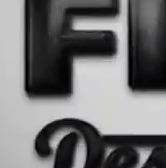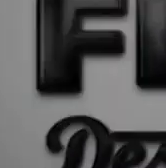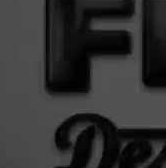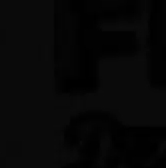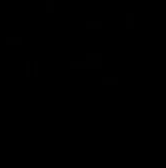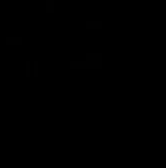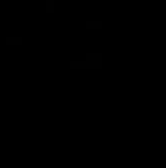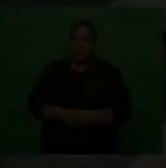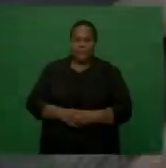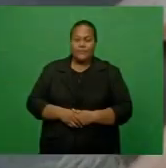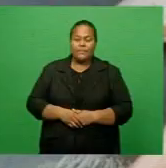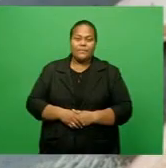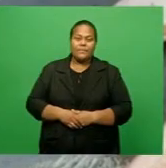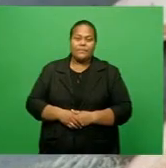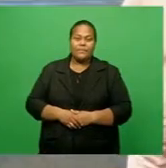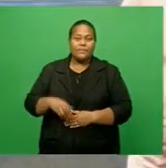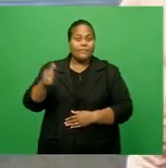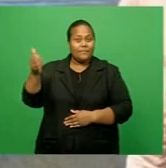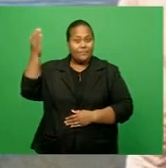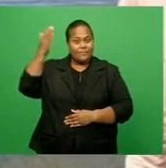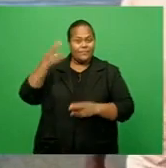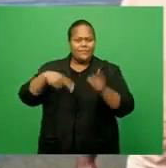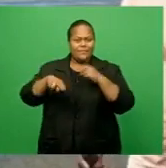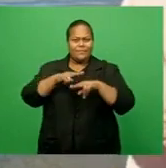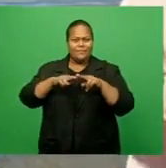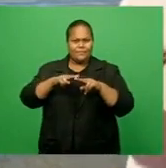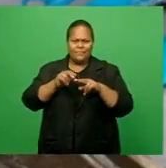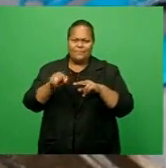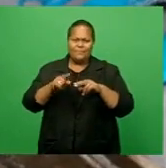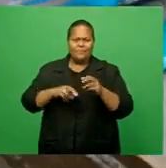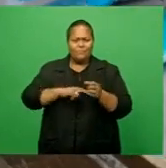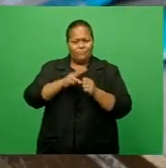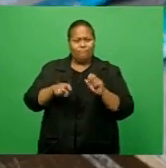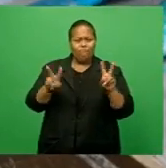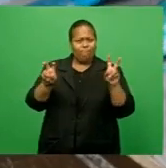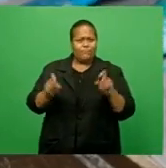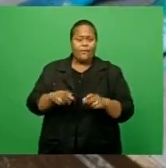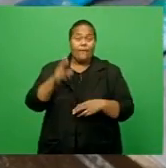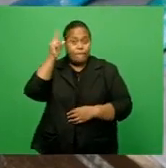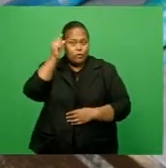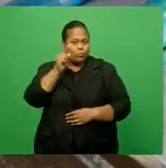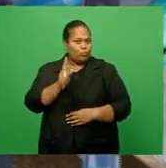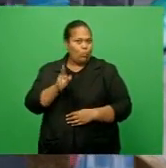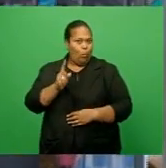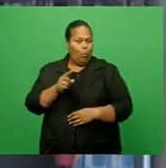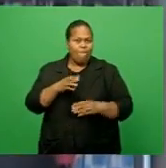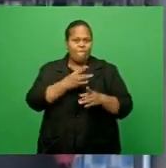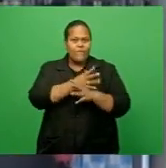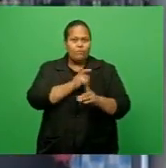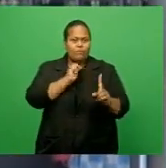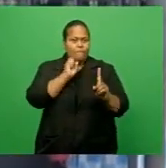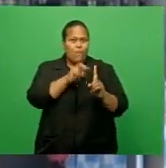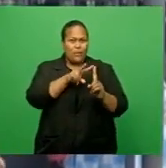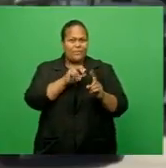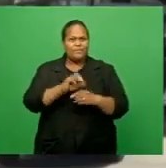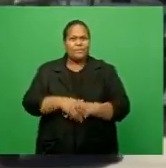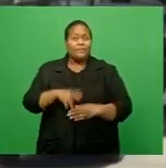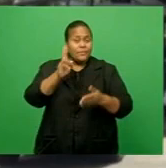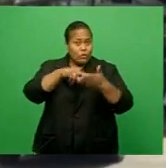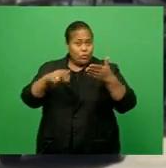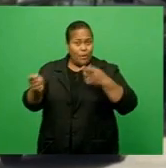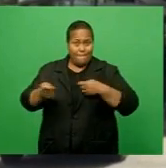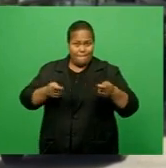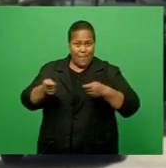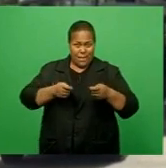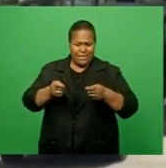2 देश की धड़कन. Good evening, Fiji. In this bulletin, Fijians warned against fish poisoning. Now sorry market